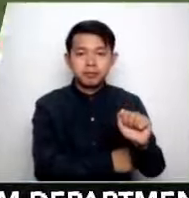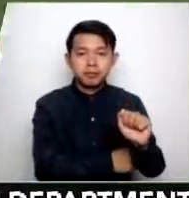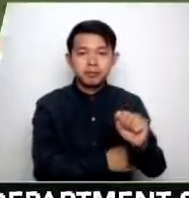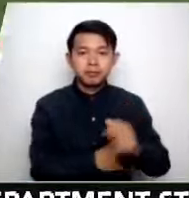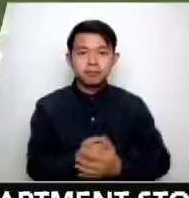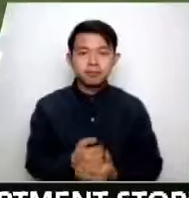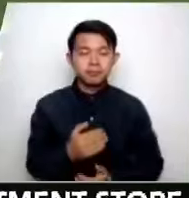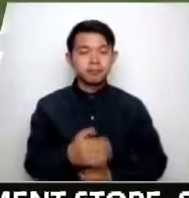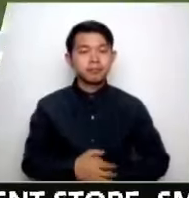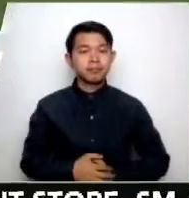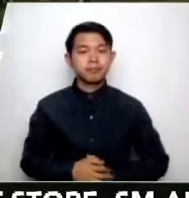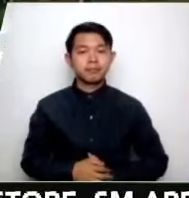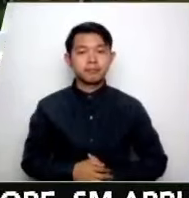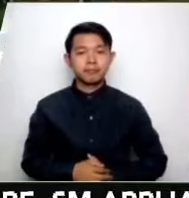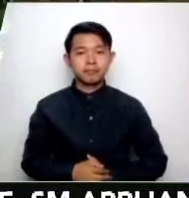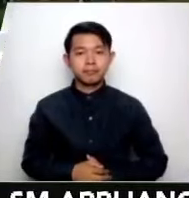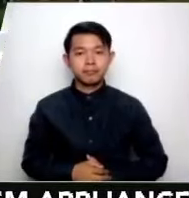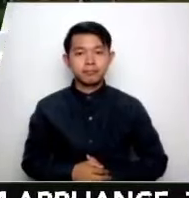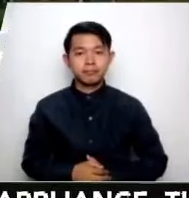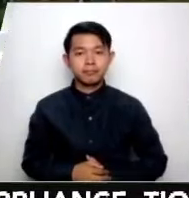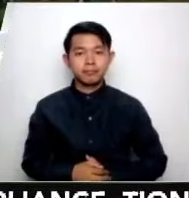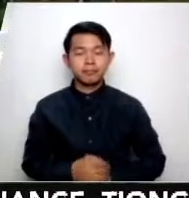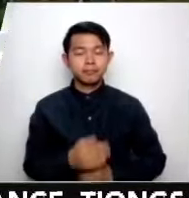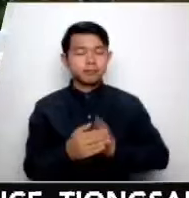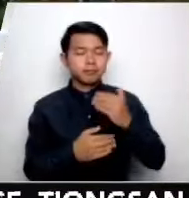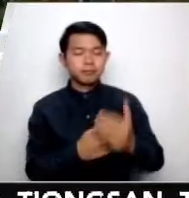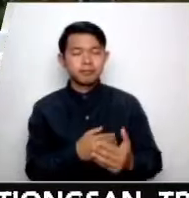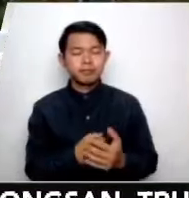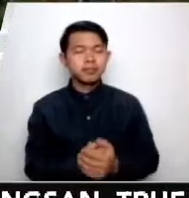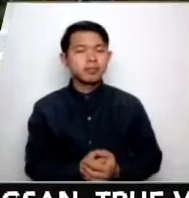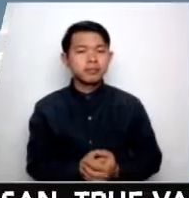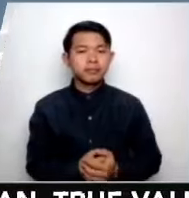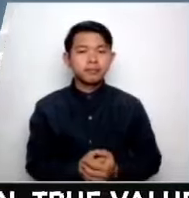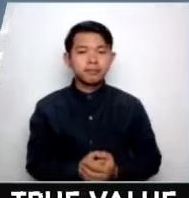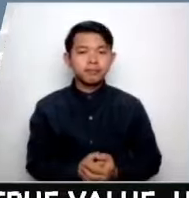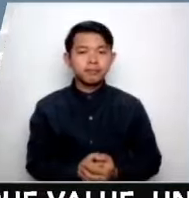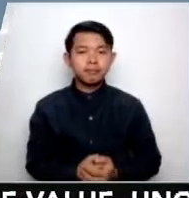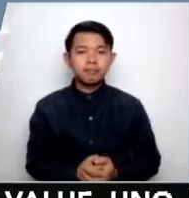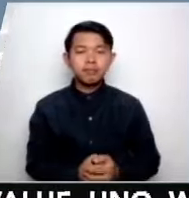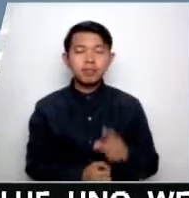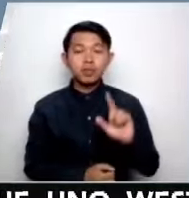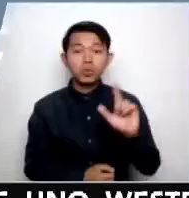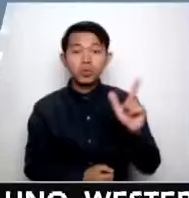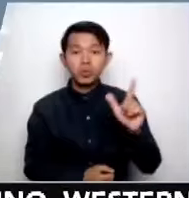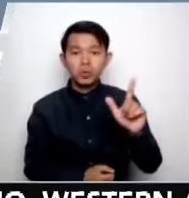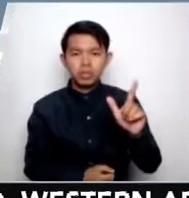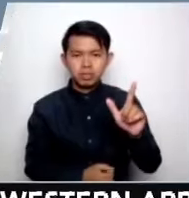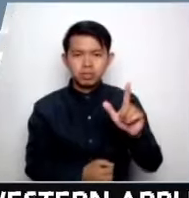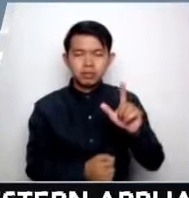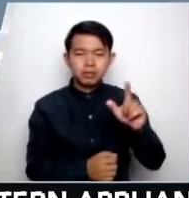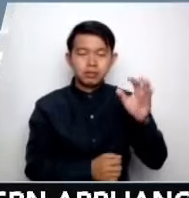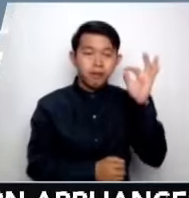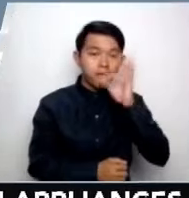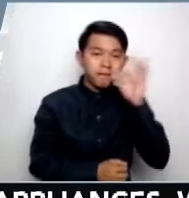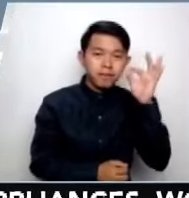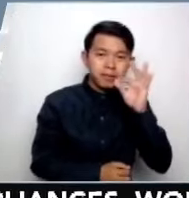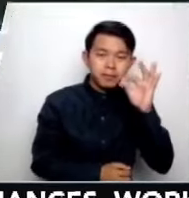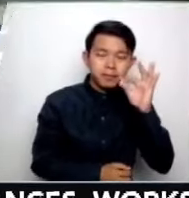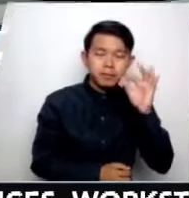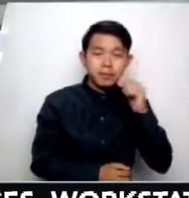Salazar hindi pa ma iuuwi sa bansa ang dalawampung Pilipina na sinagip ng pulisya sa Cambodia nng Setyembre